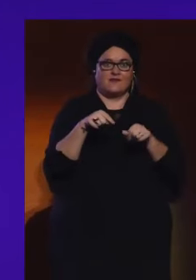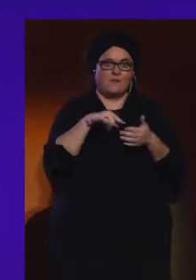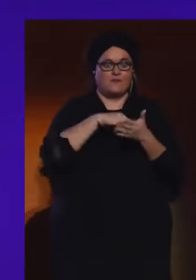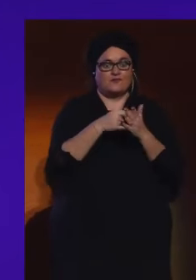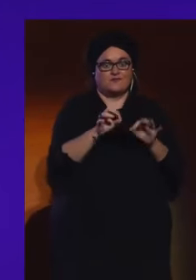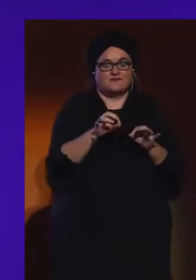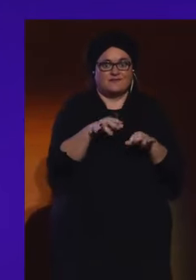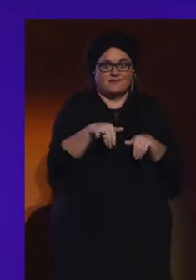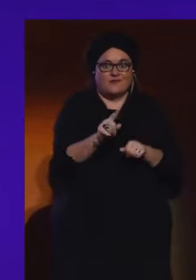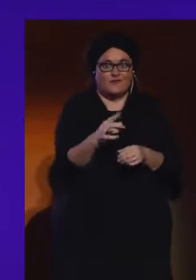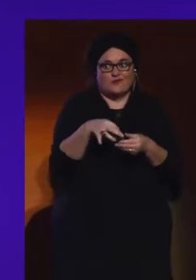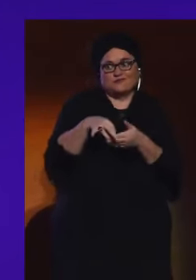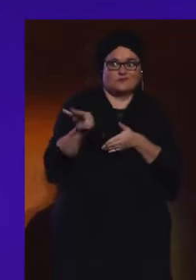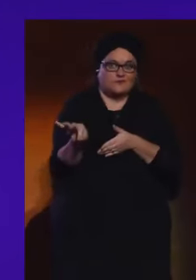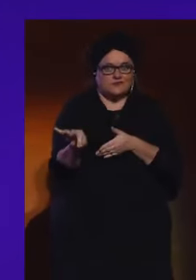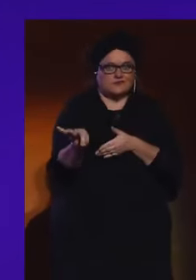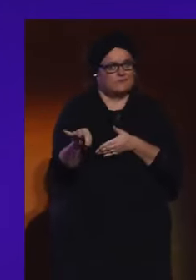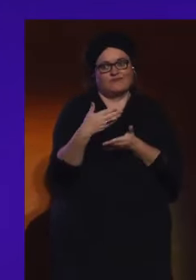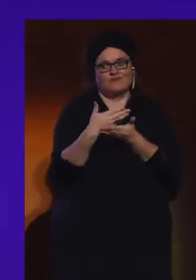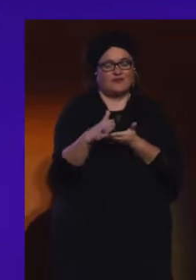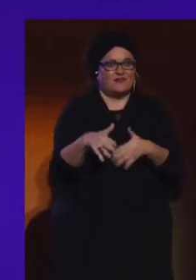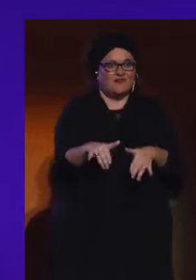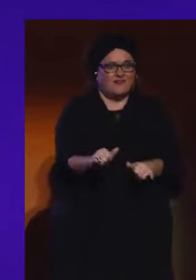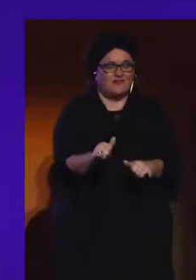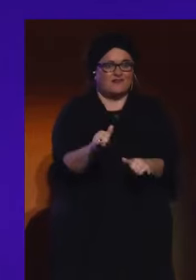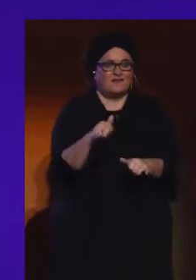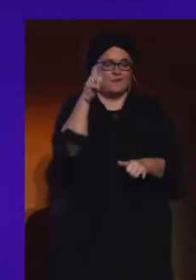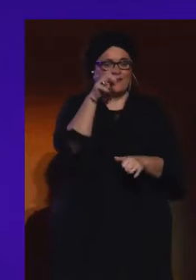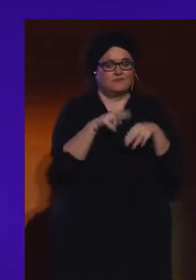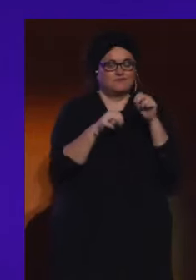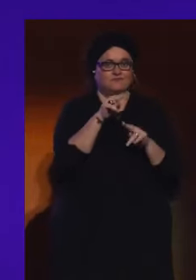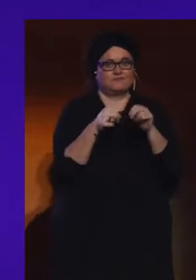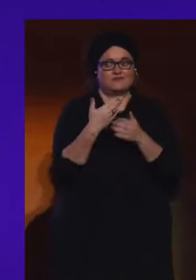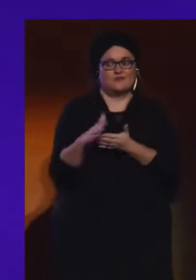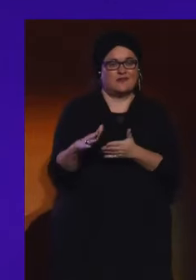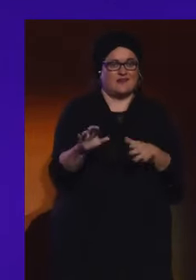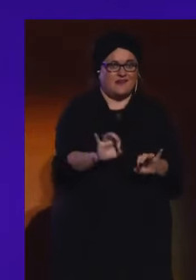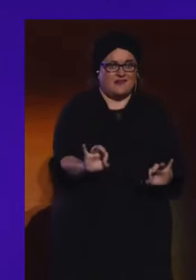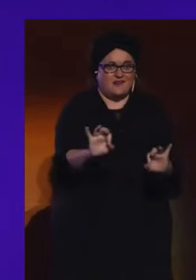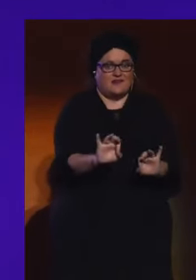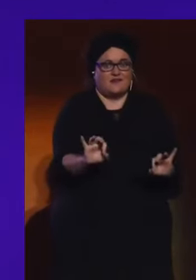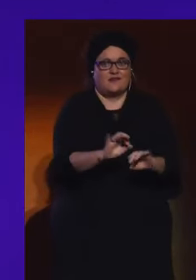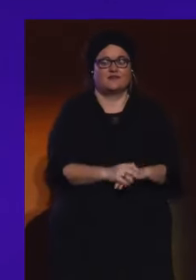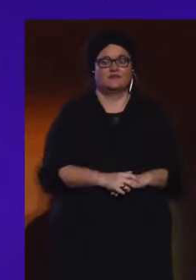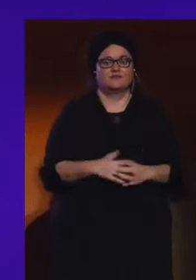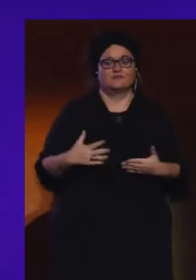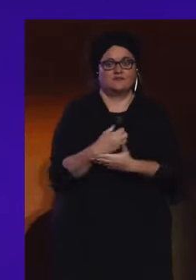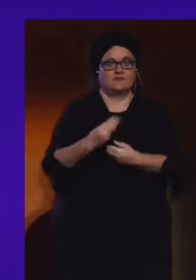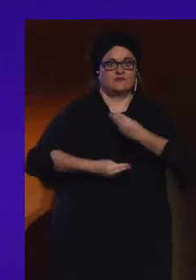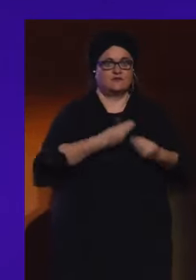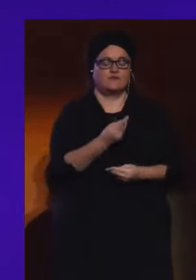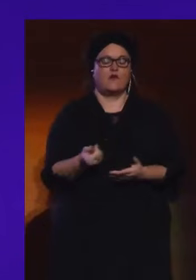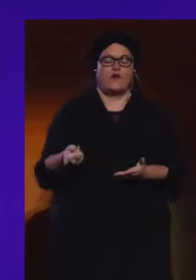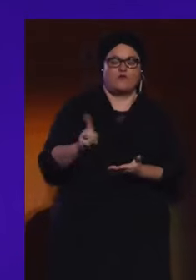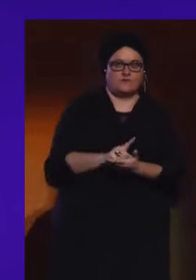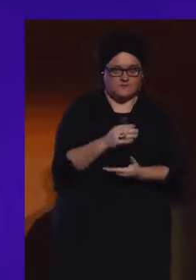honetako proiektu batean, inorez dagoelako sobran errigintzan guk guztion artean egin genuen. Eta berriro egingo